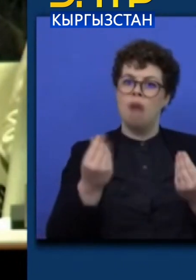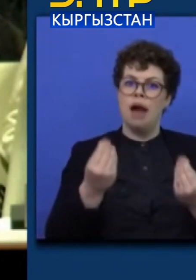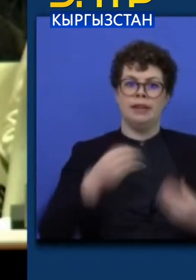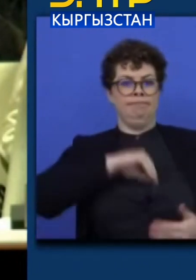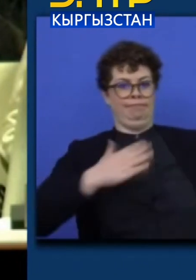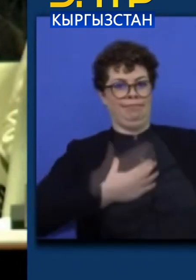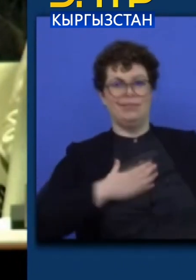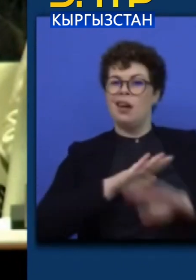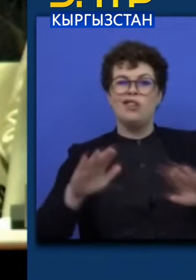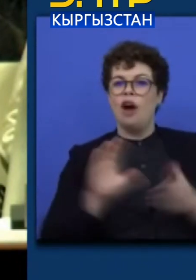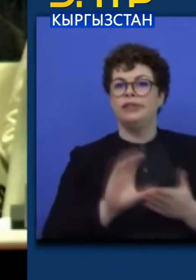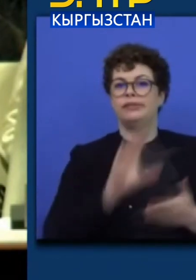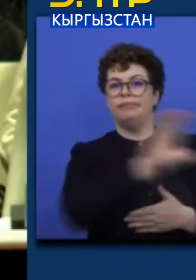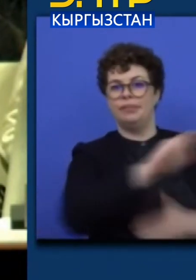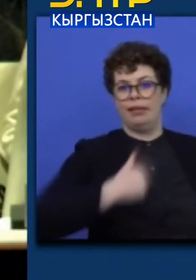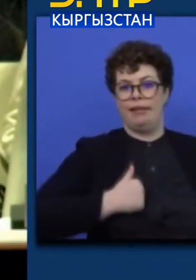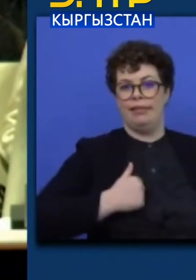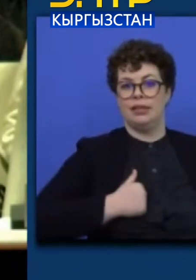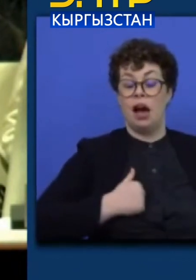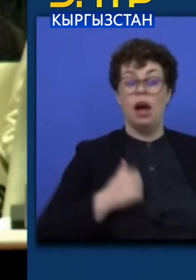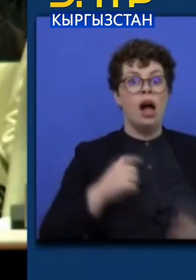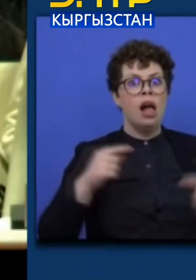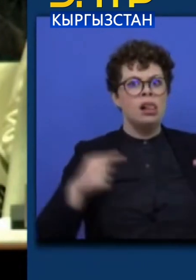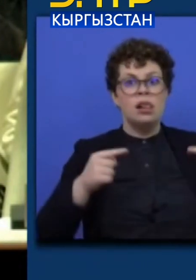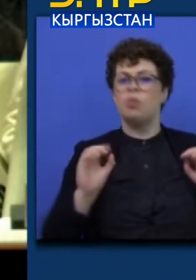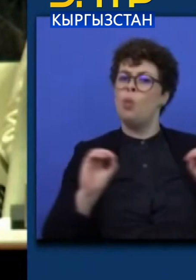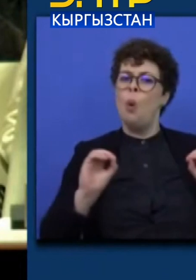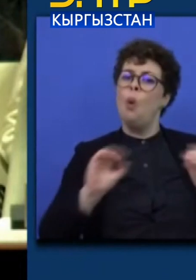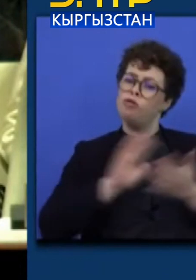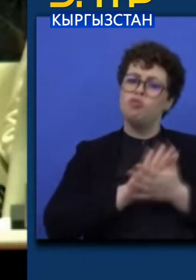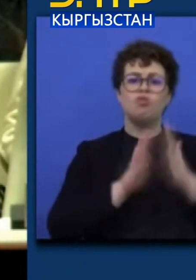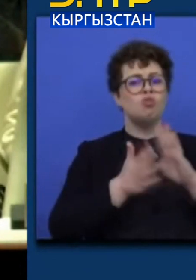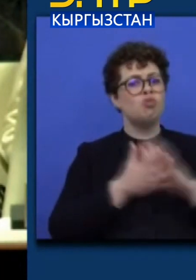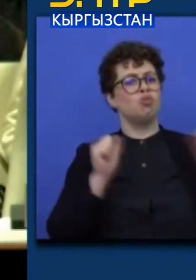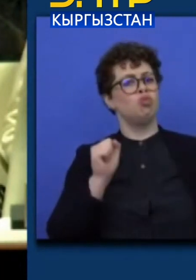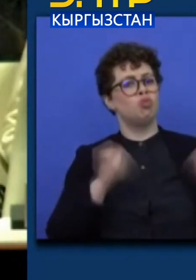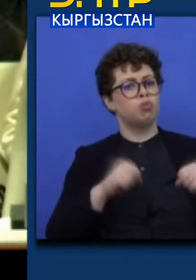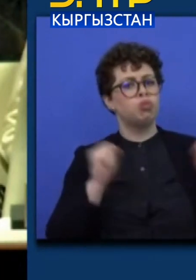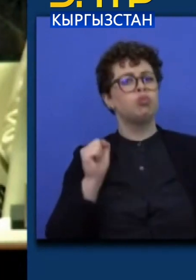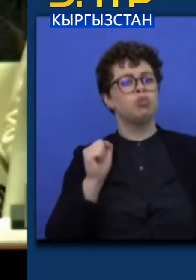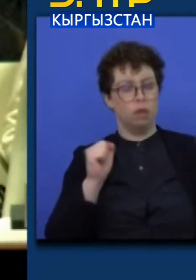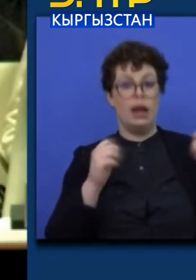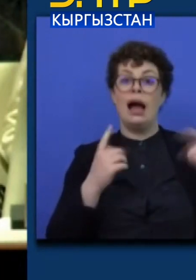международных и национальных гарантий. Для международных инвестиций наша страна открыта для бизнеса.